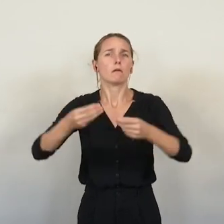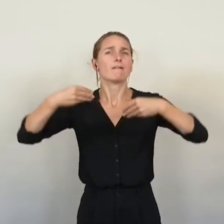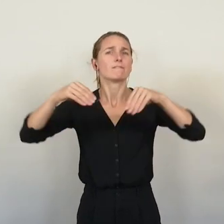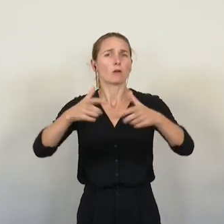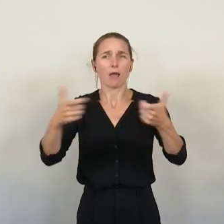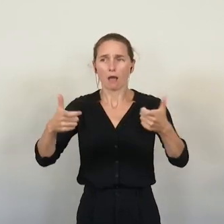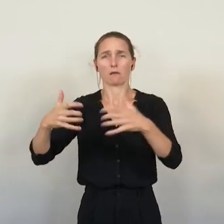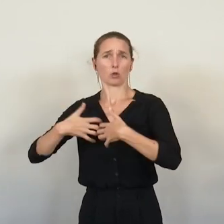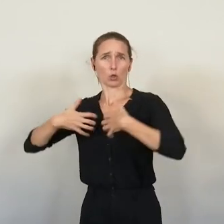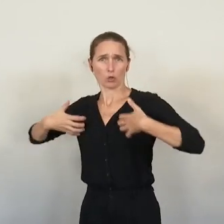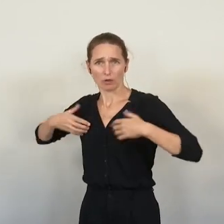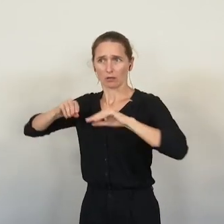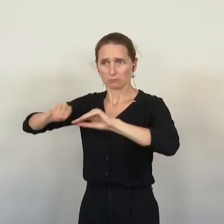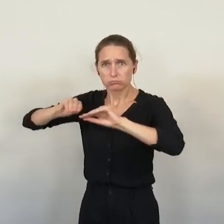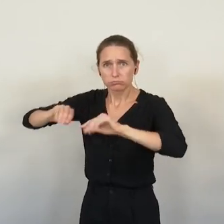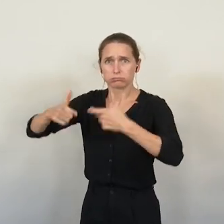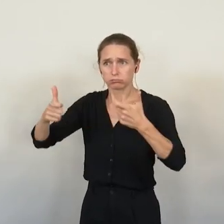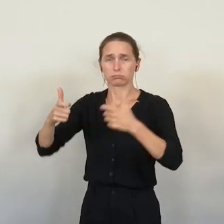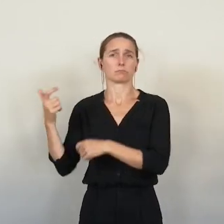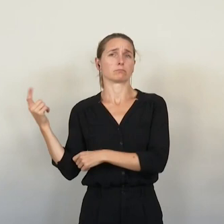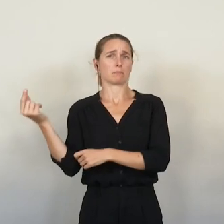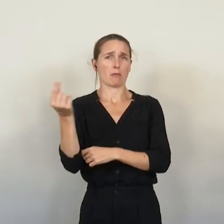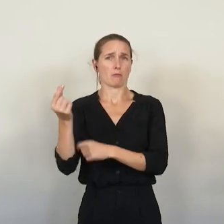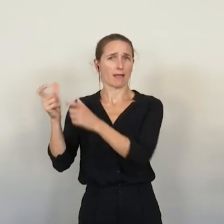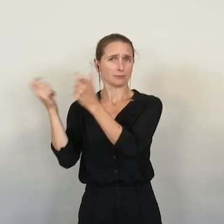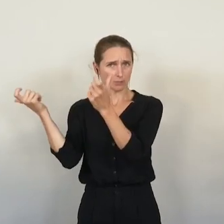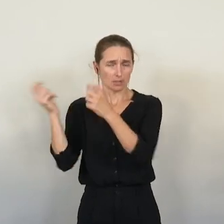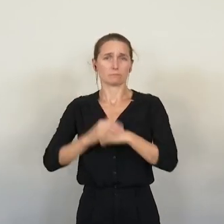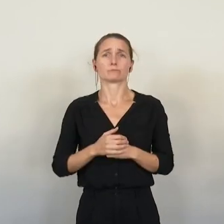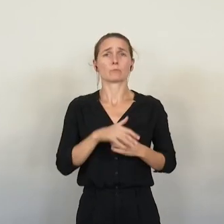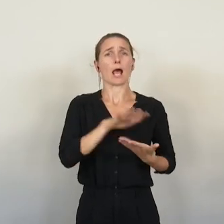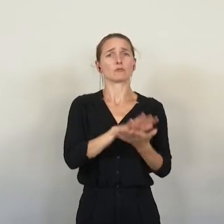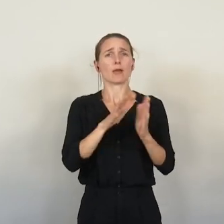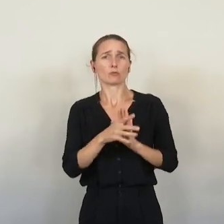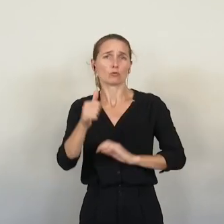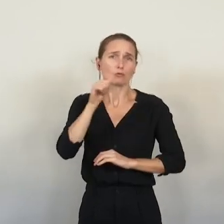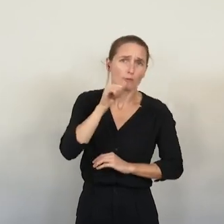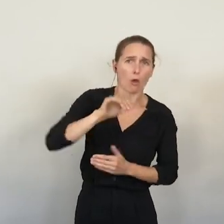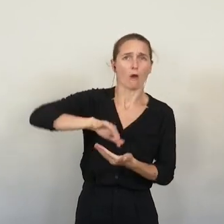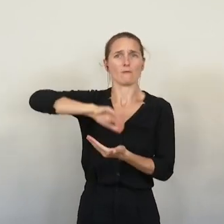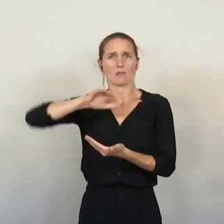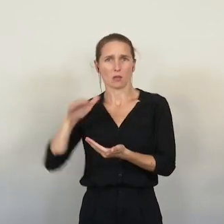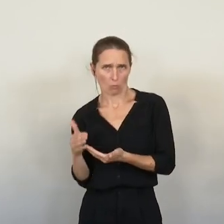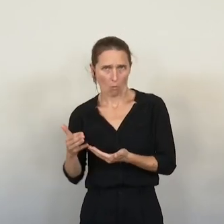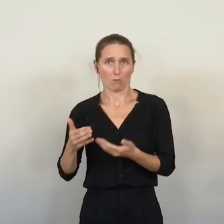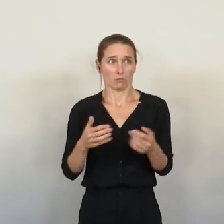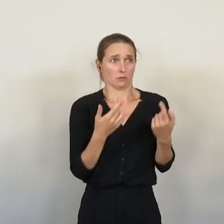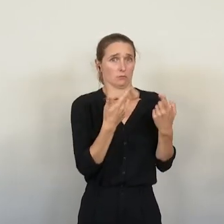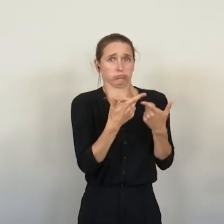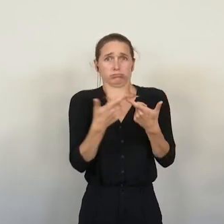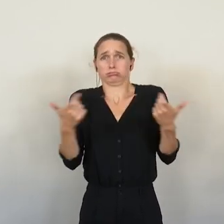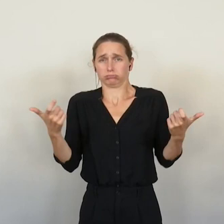et de la recherche les partenaires institutionnels les associations de consommateurs des fondations bref à partir des données